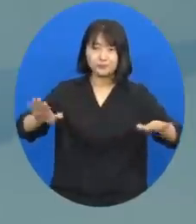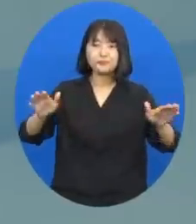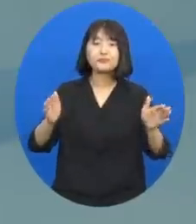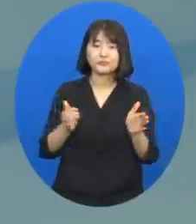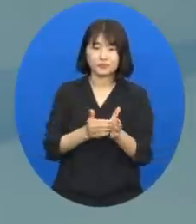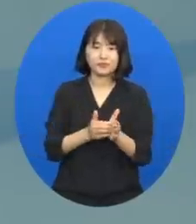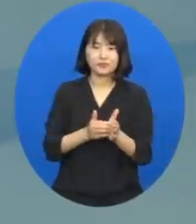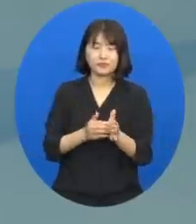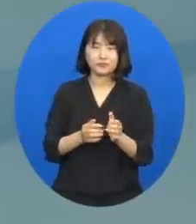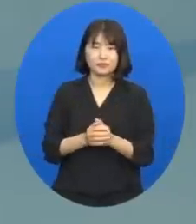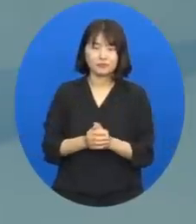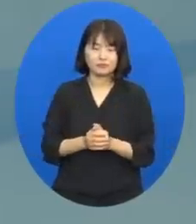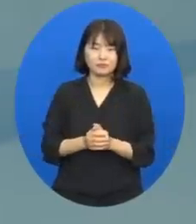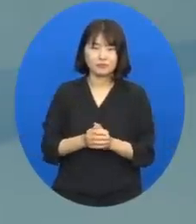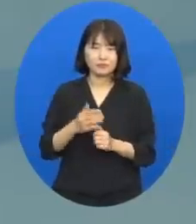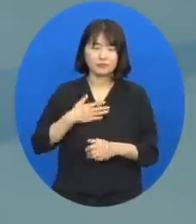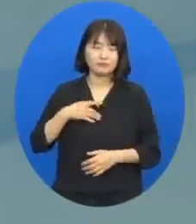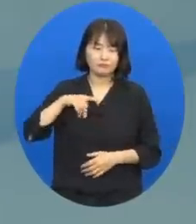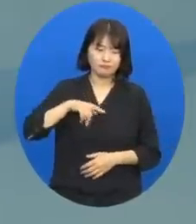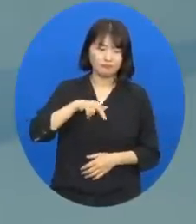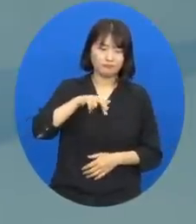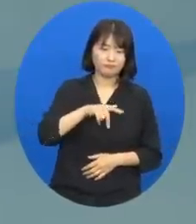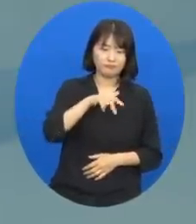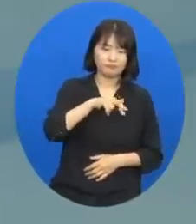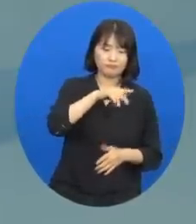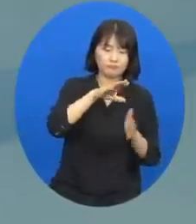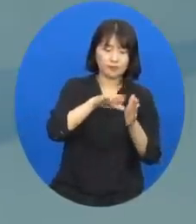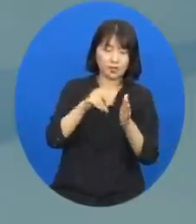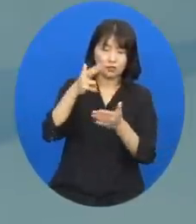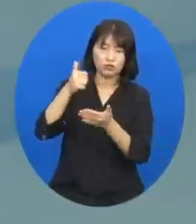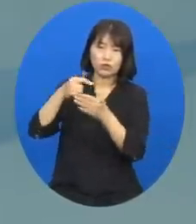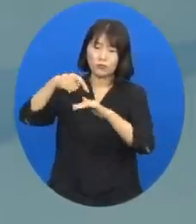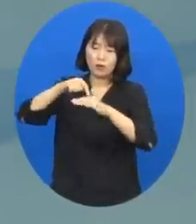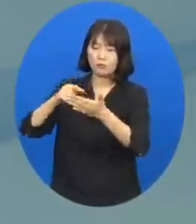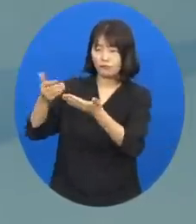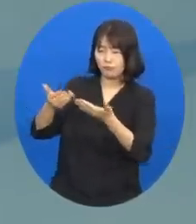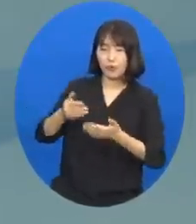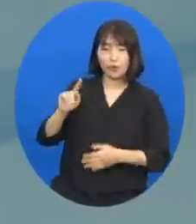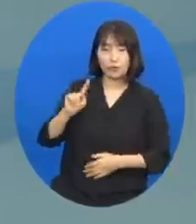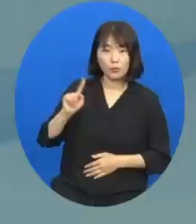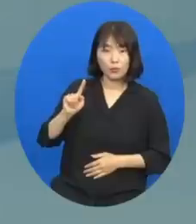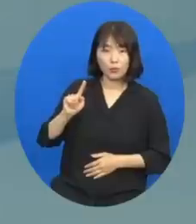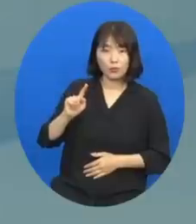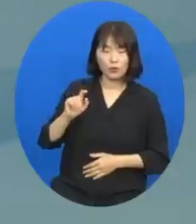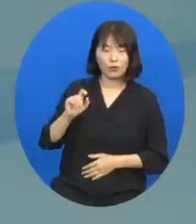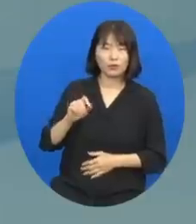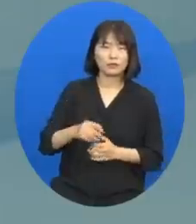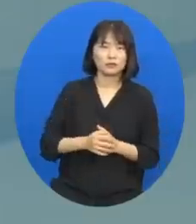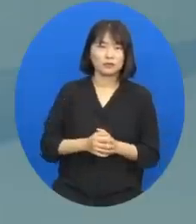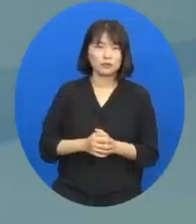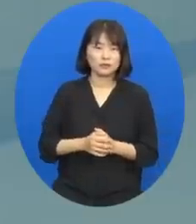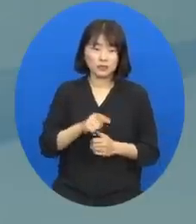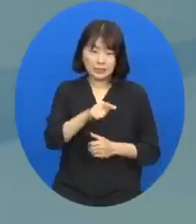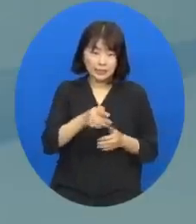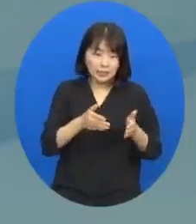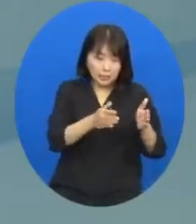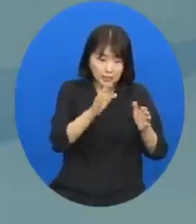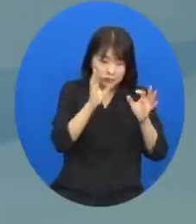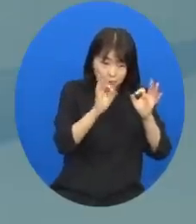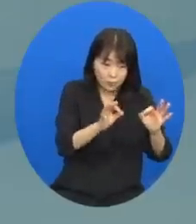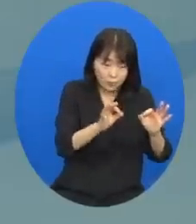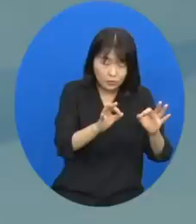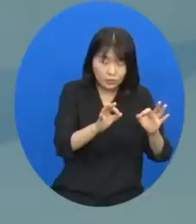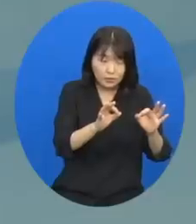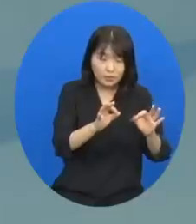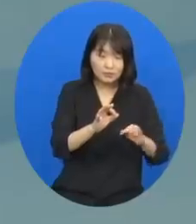주님의 저에게 이런 마음을 주셨어요 다해야 넣지 있기를 보고 있니 4